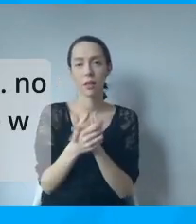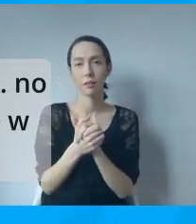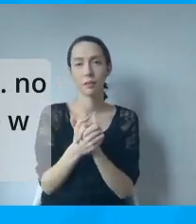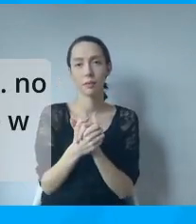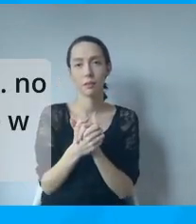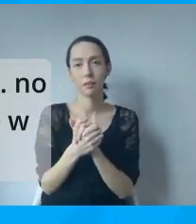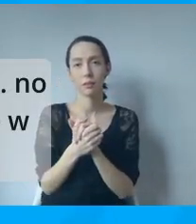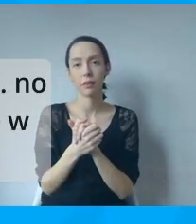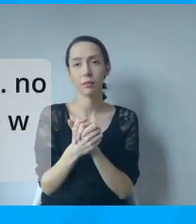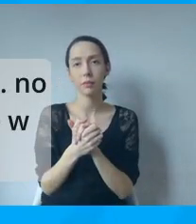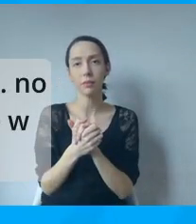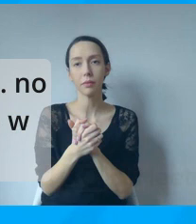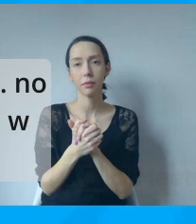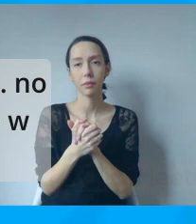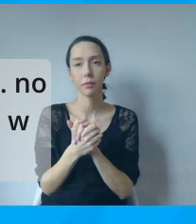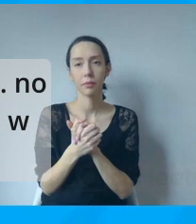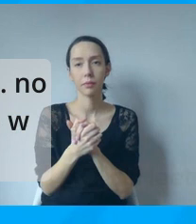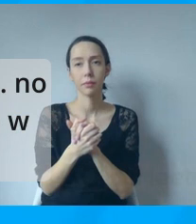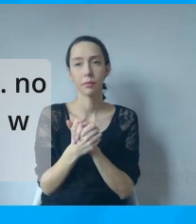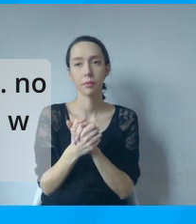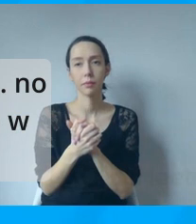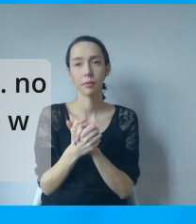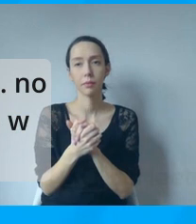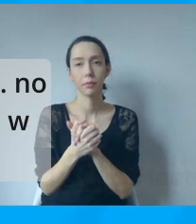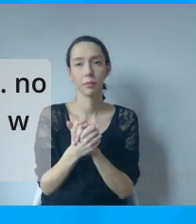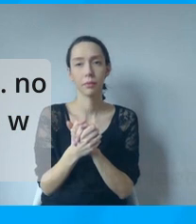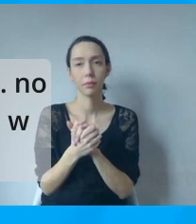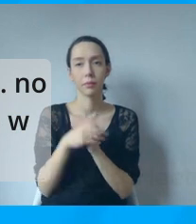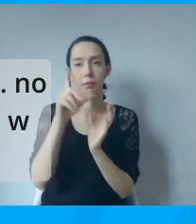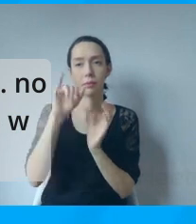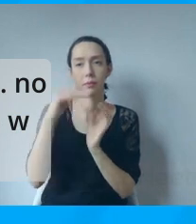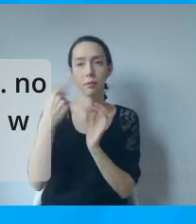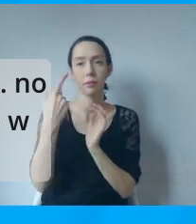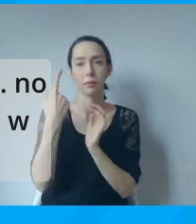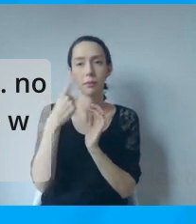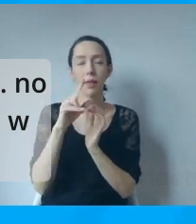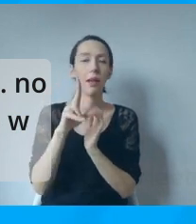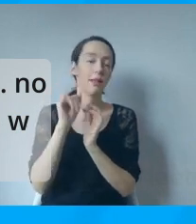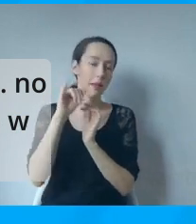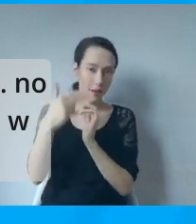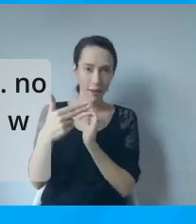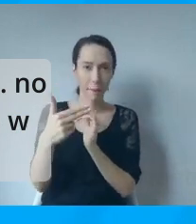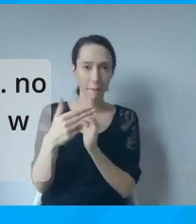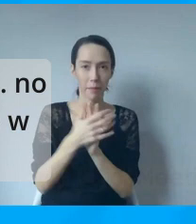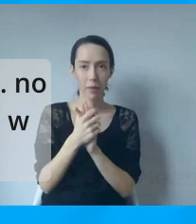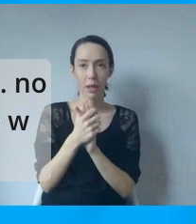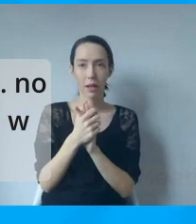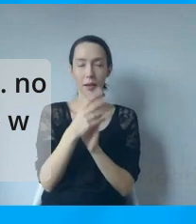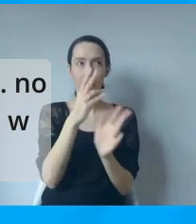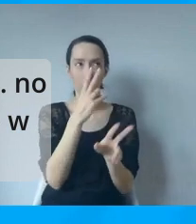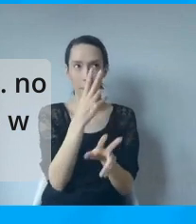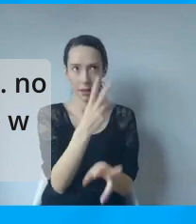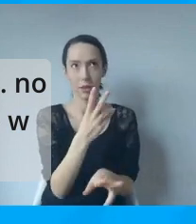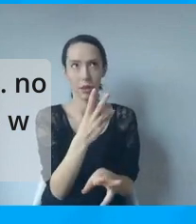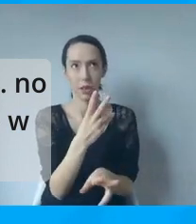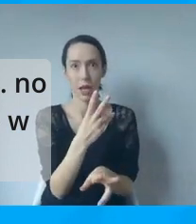on wyszukuje w taki sposób, że patrzę, no LinkedIn nie patrzy, ale zwraca